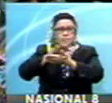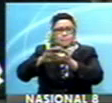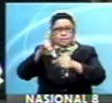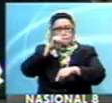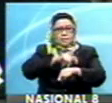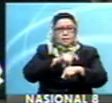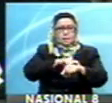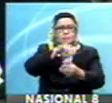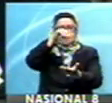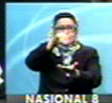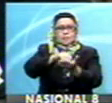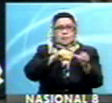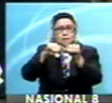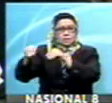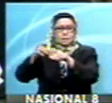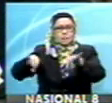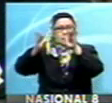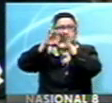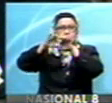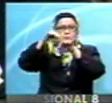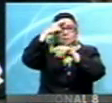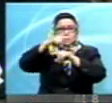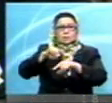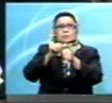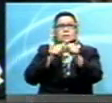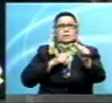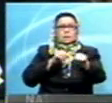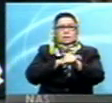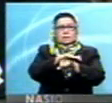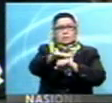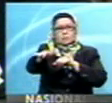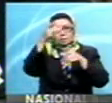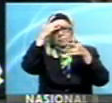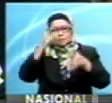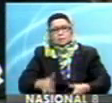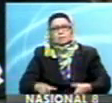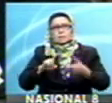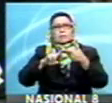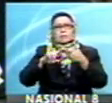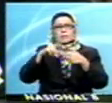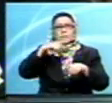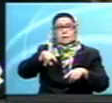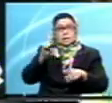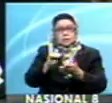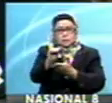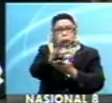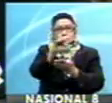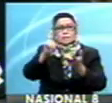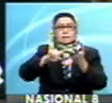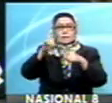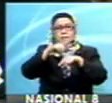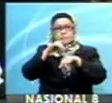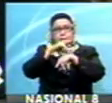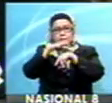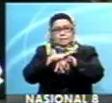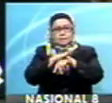pemindahan ia penting bagi mengelak dijangkiti sebarang penyakit berbahaya seperti denggi dan kencing tikus Baginda bertitah demikian